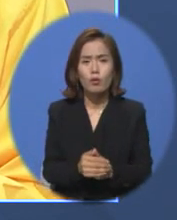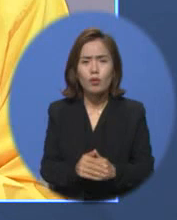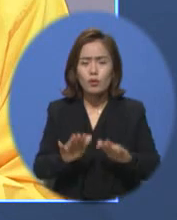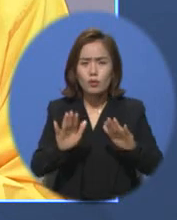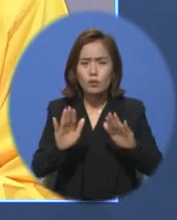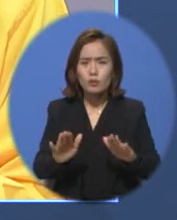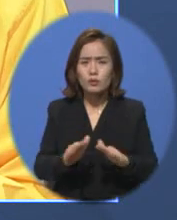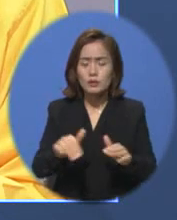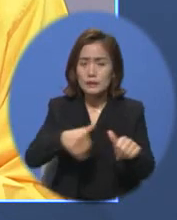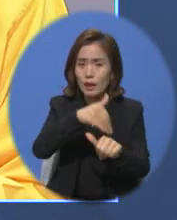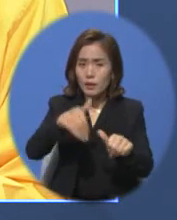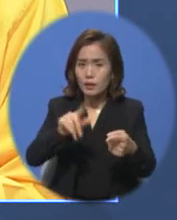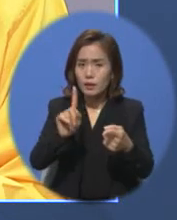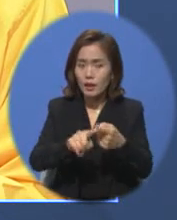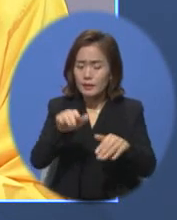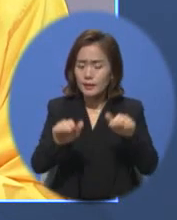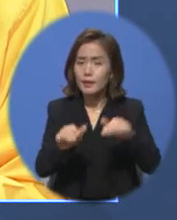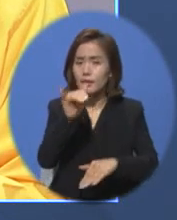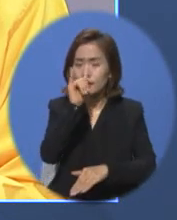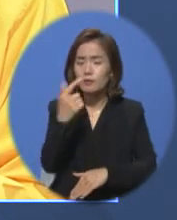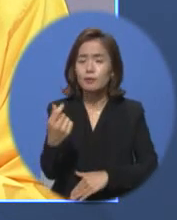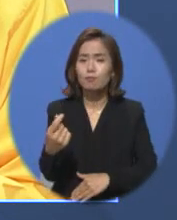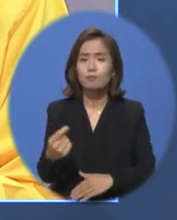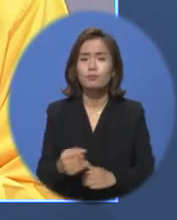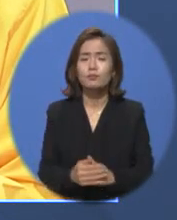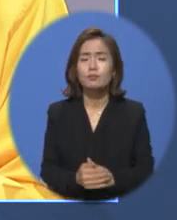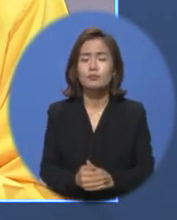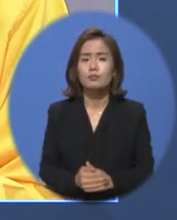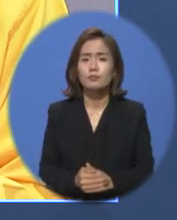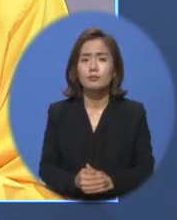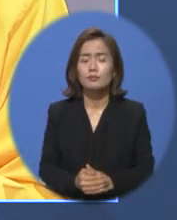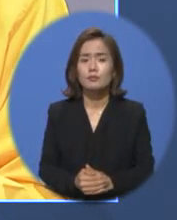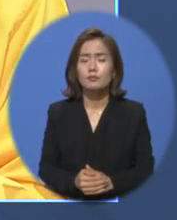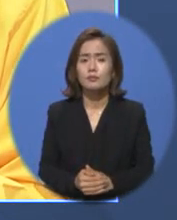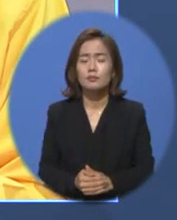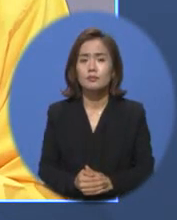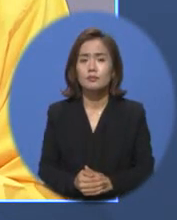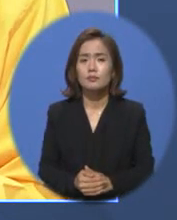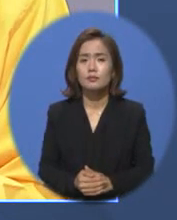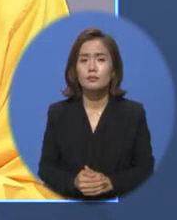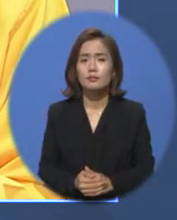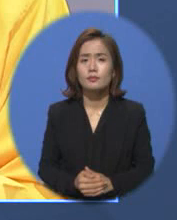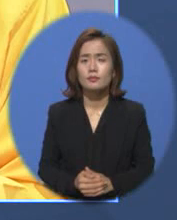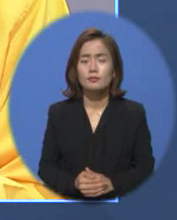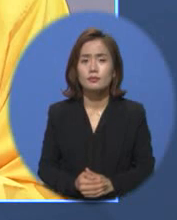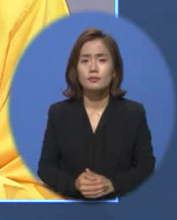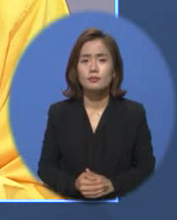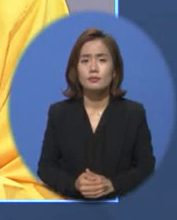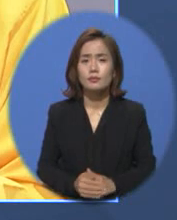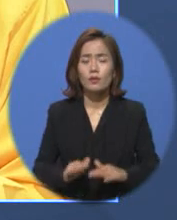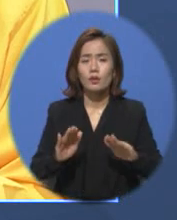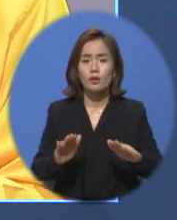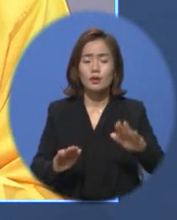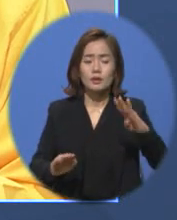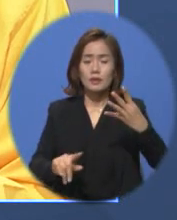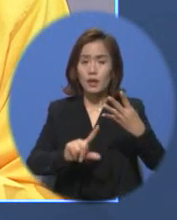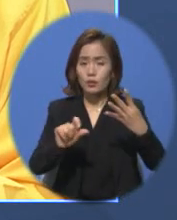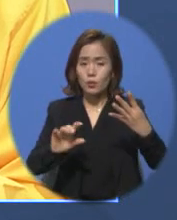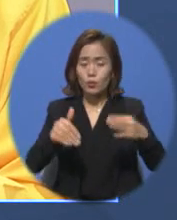학자의문제인식과 상인의현실감각의차이에서비롯된것입니다. 다가오는총선은문재인